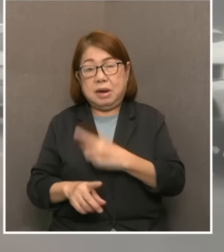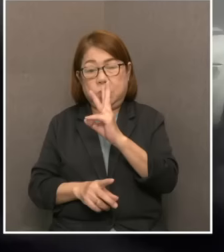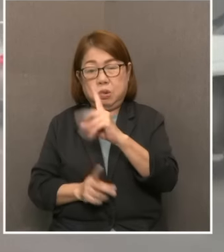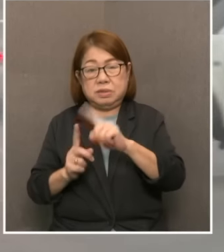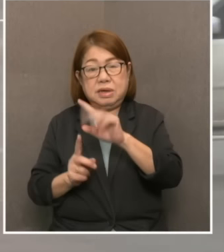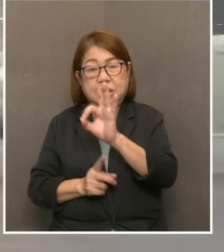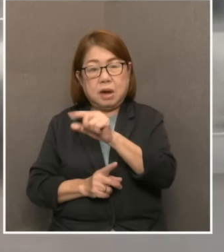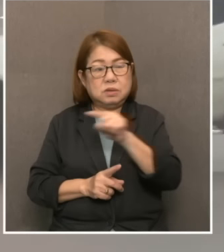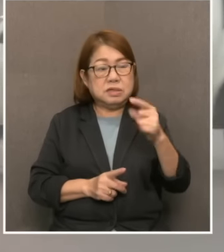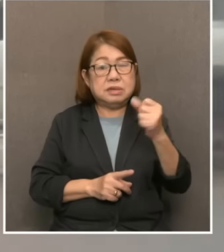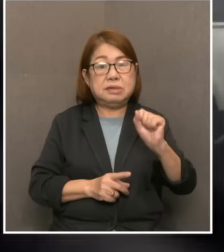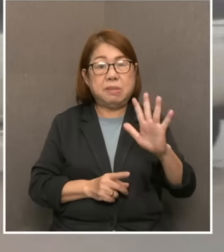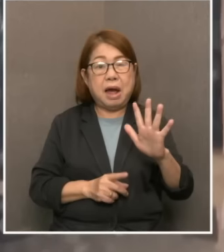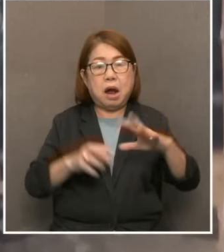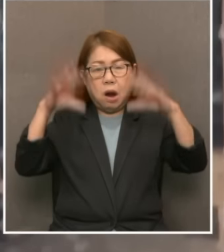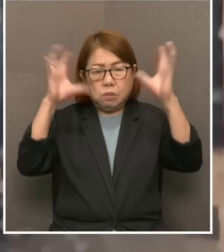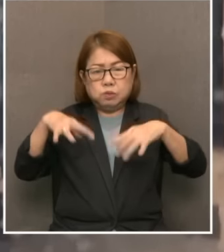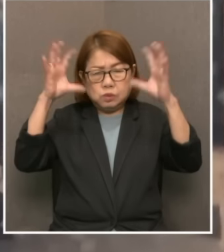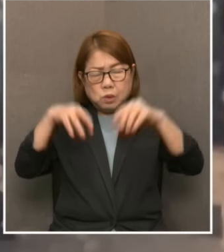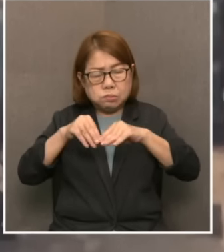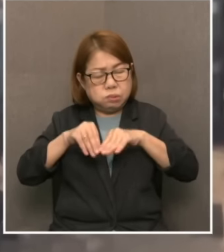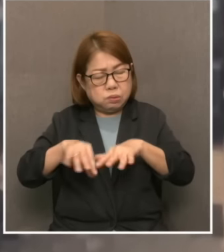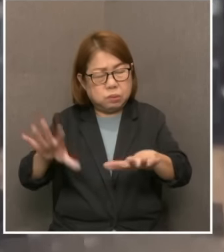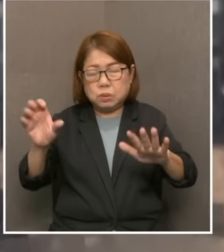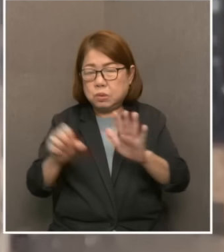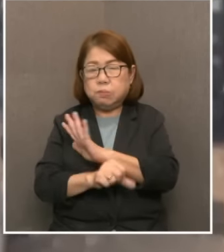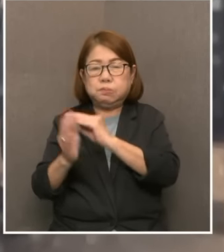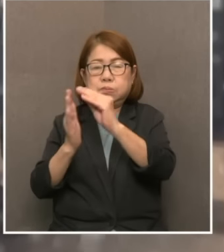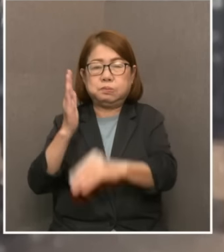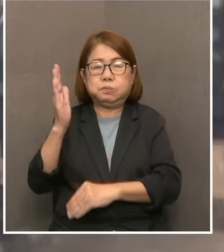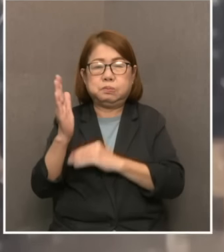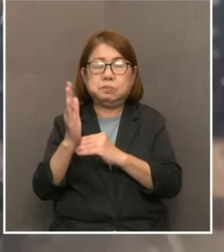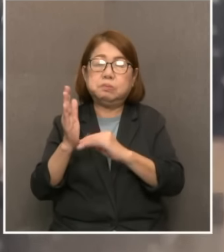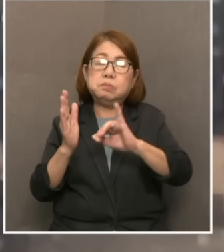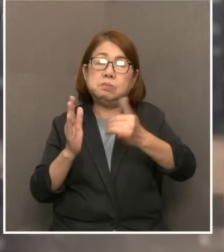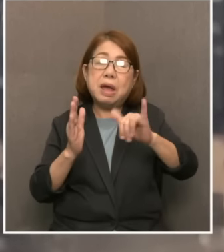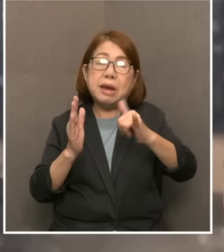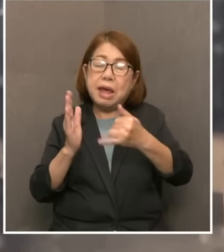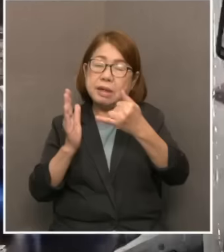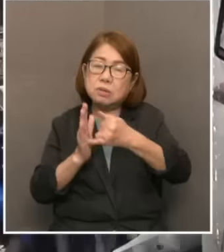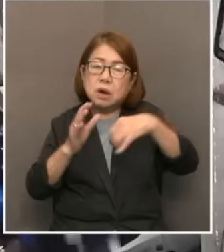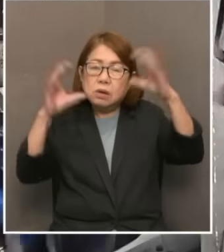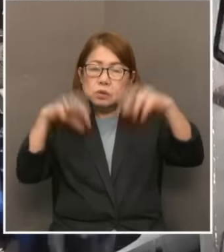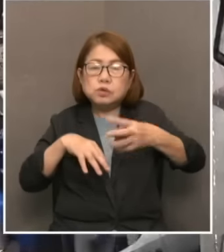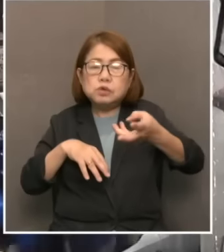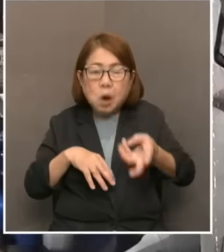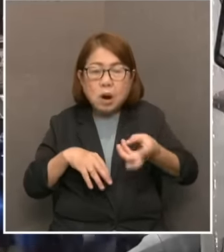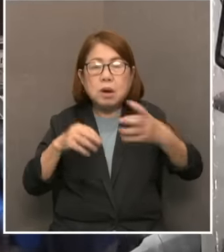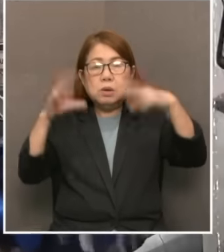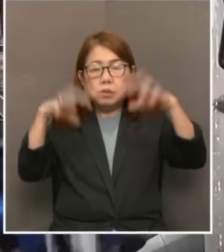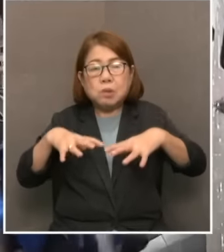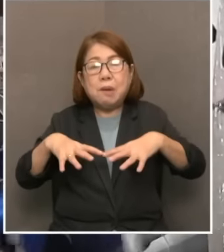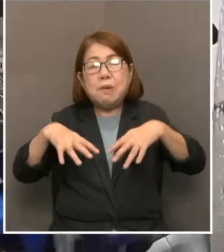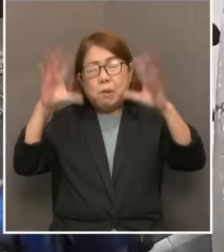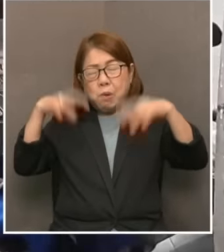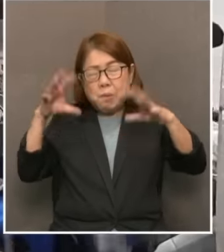ฝนเพิมขึ้นทั่วไทยแป่งก็จะกระจายไม่สมหำเสมอครับส่นวนนี้ inherมอุตุ นิยวิทยาเตื